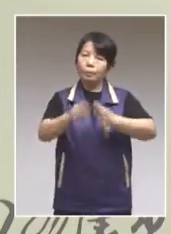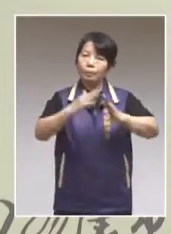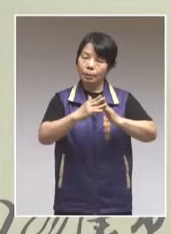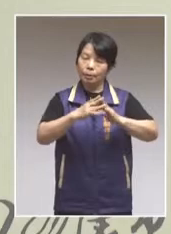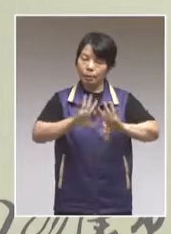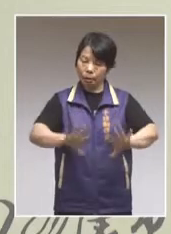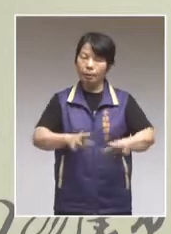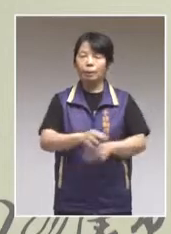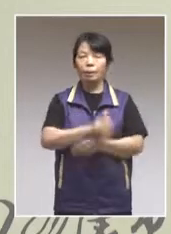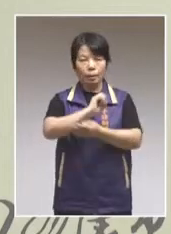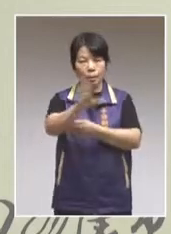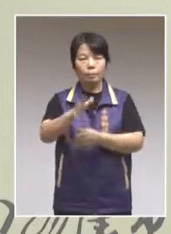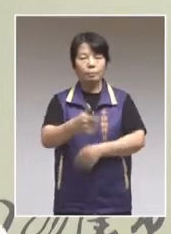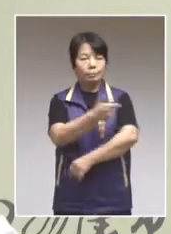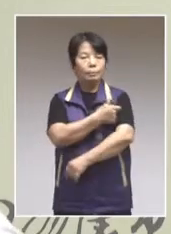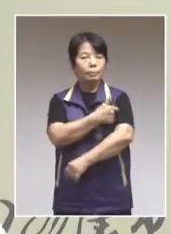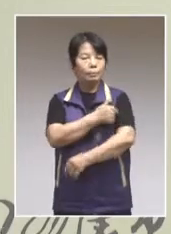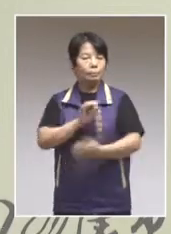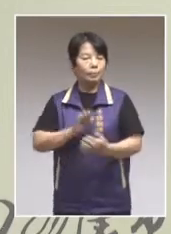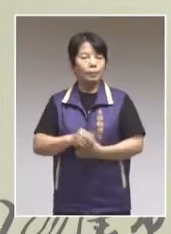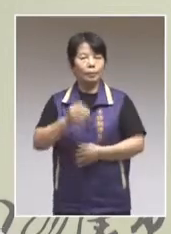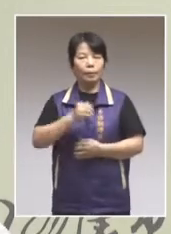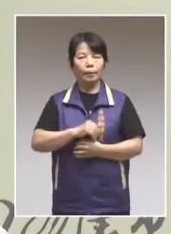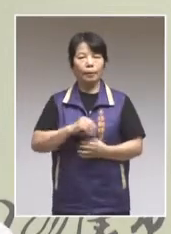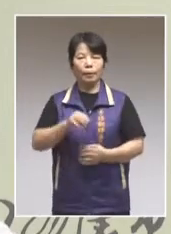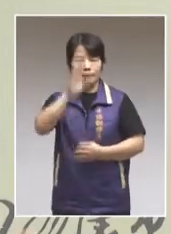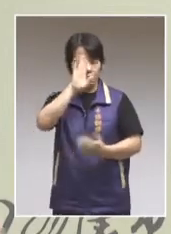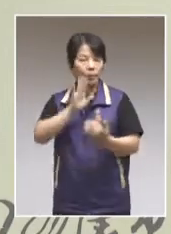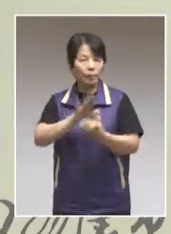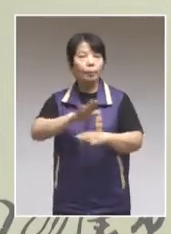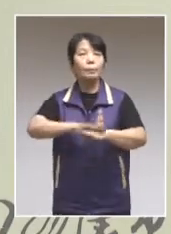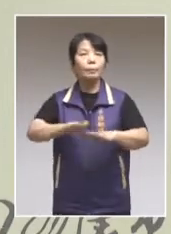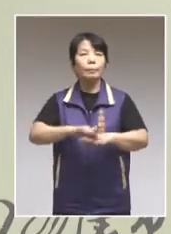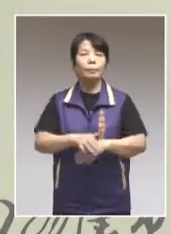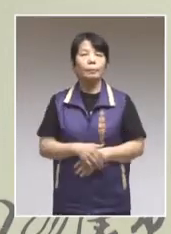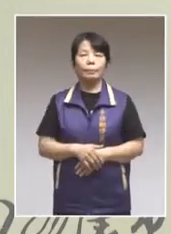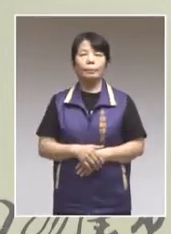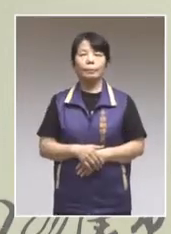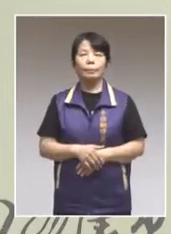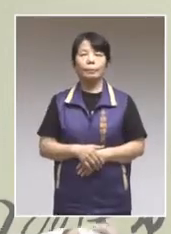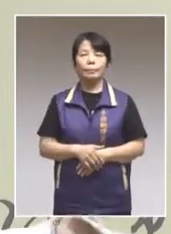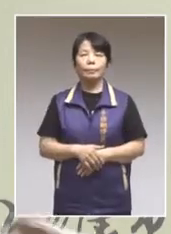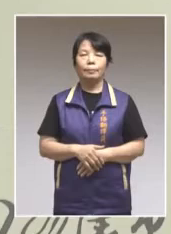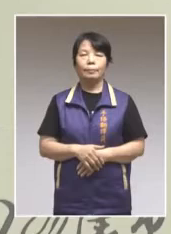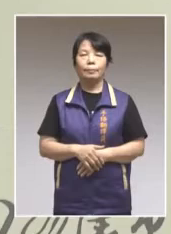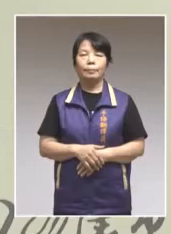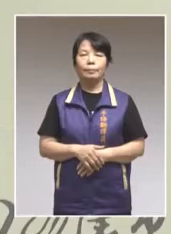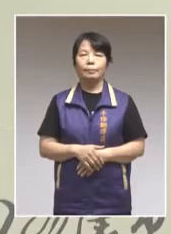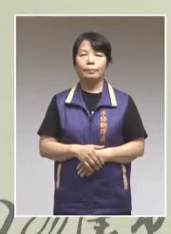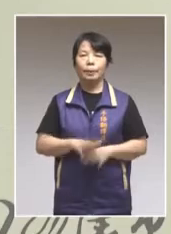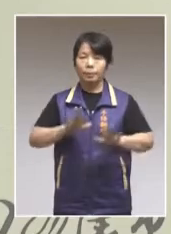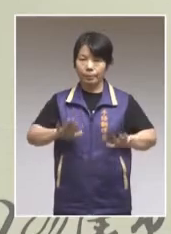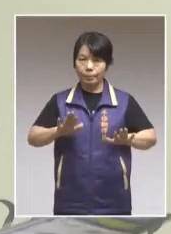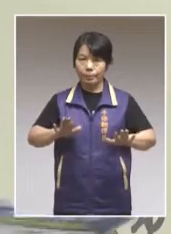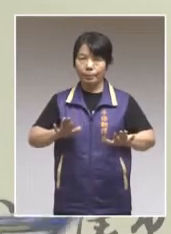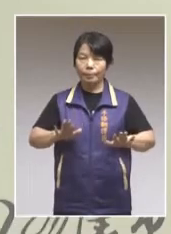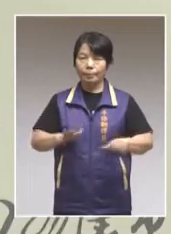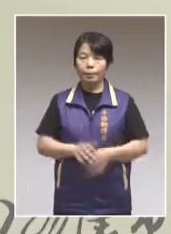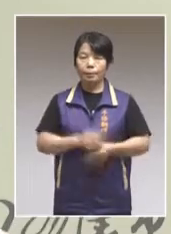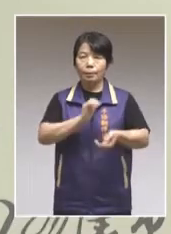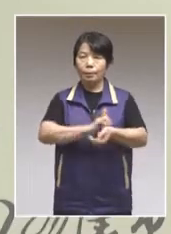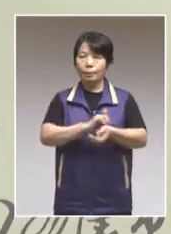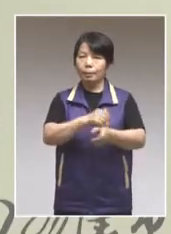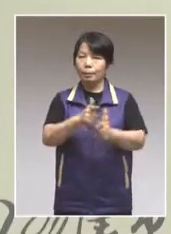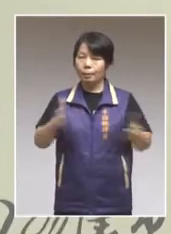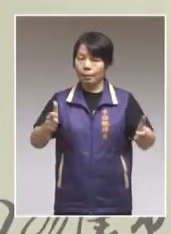诉大家打疫苗利大于弊这个部分也要拜托大家那我们现在的医疗防疫